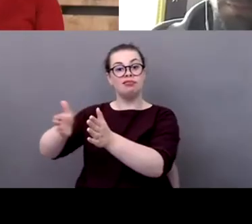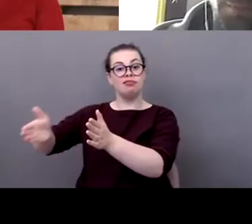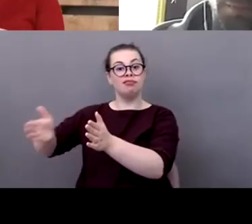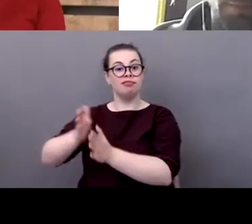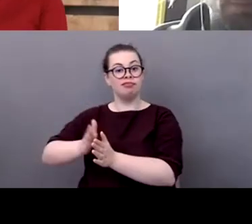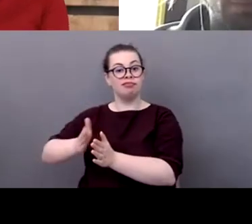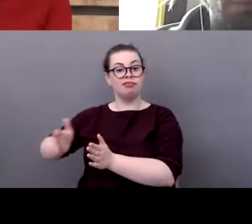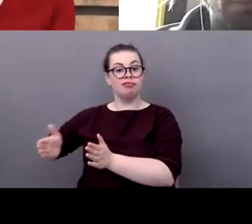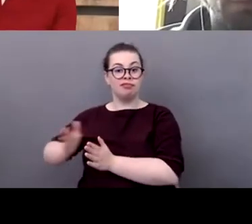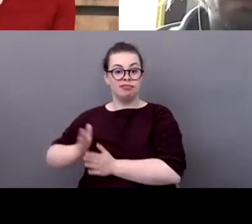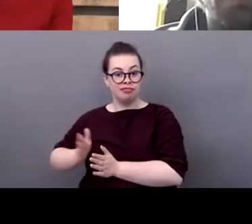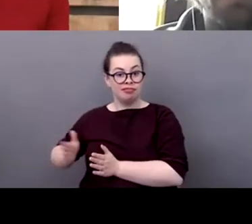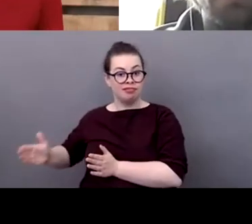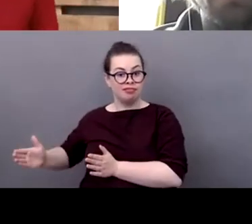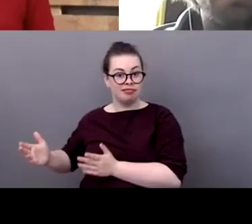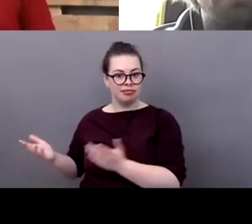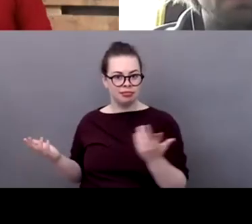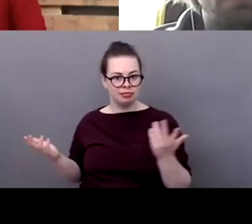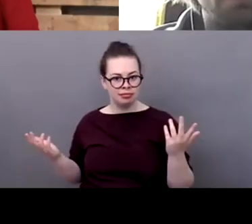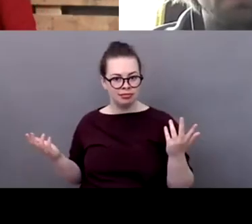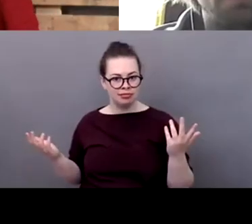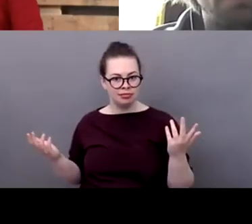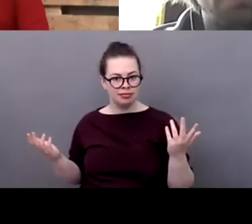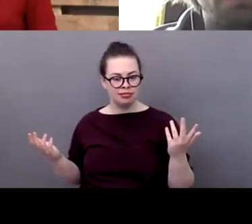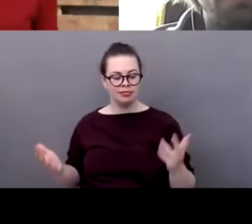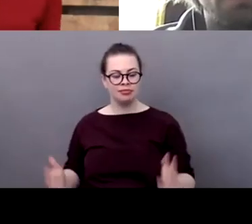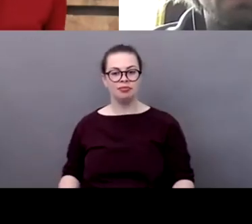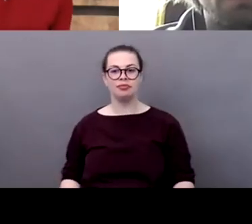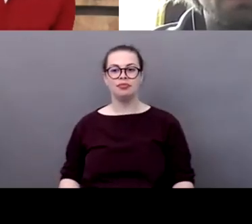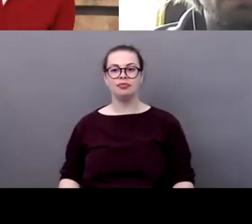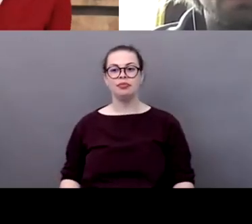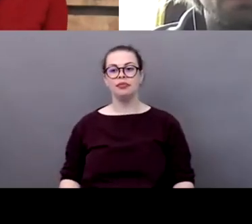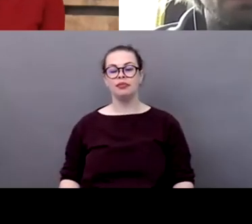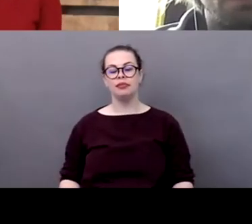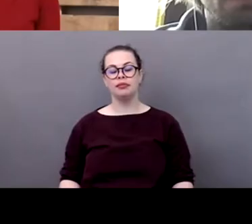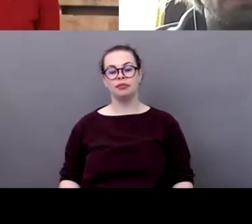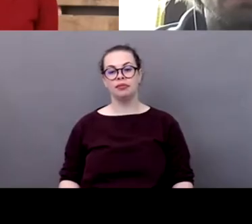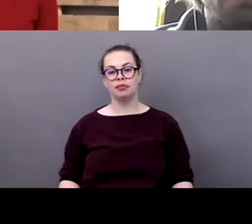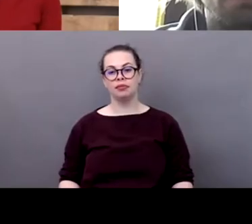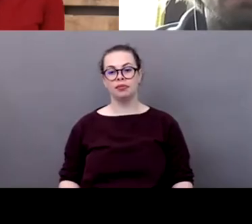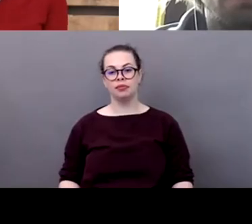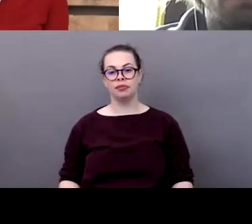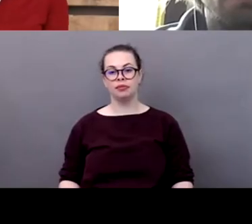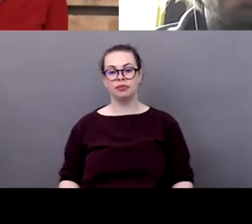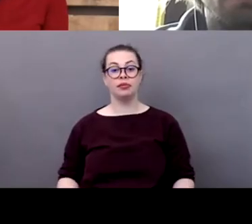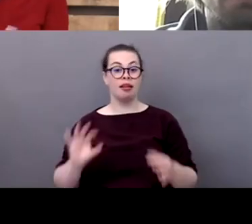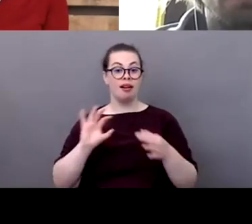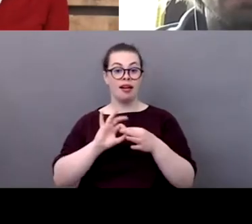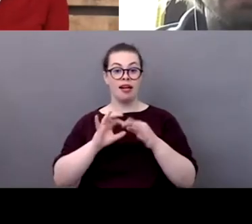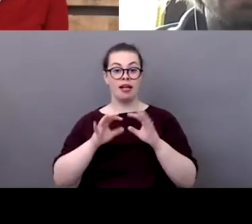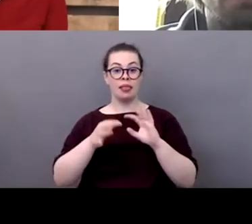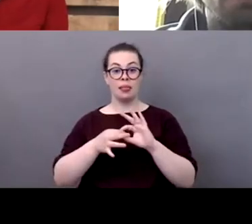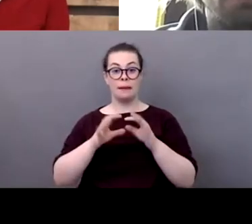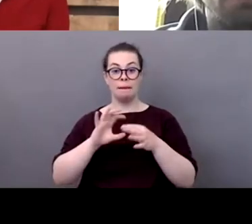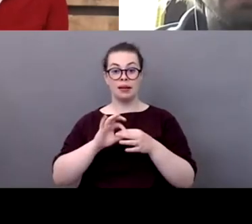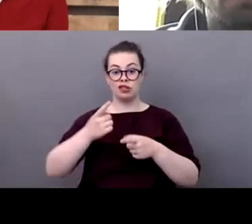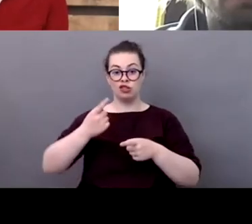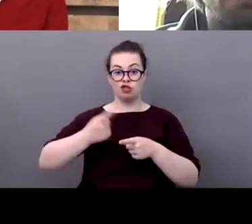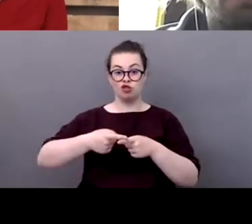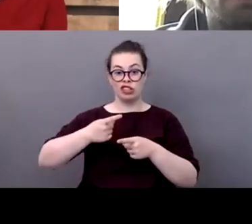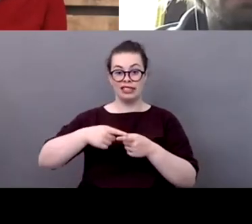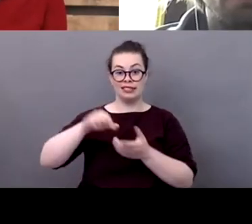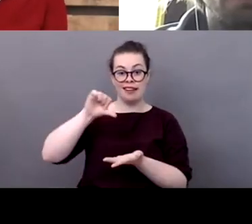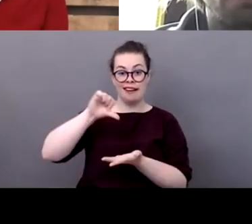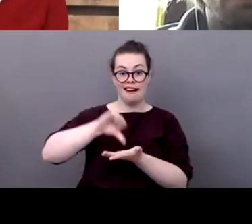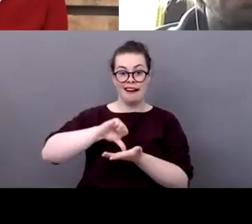d'Athènes, où des structures ont pourri sur place après. Mais Londres a été un pas mal. Paris va être